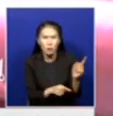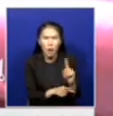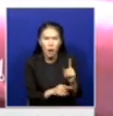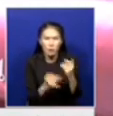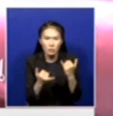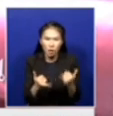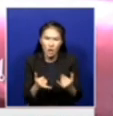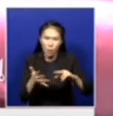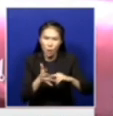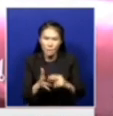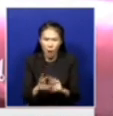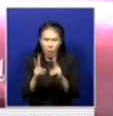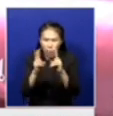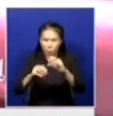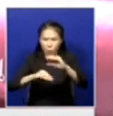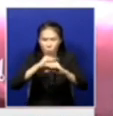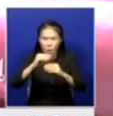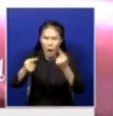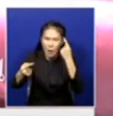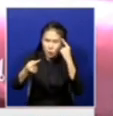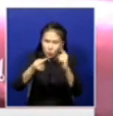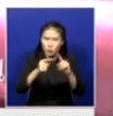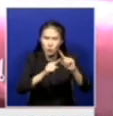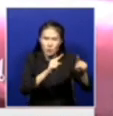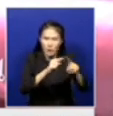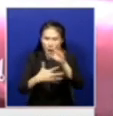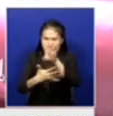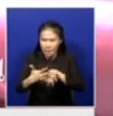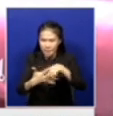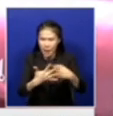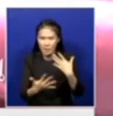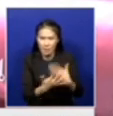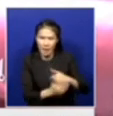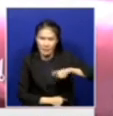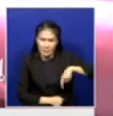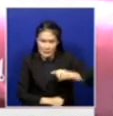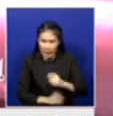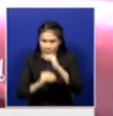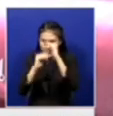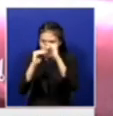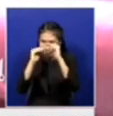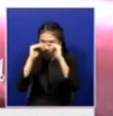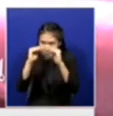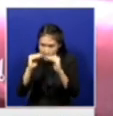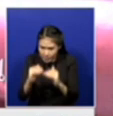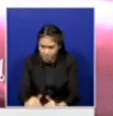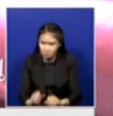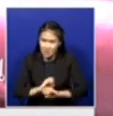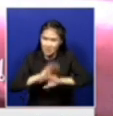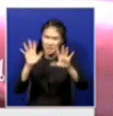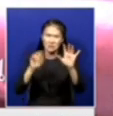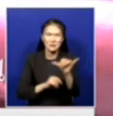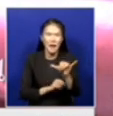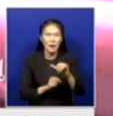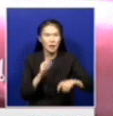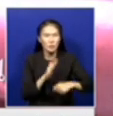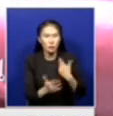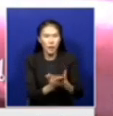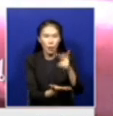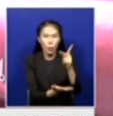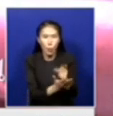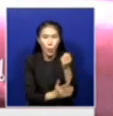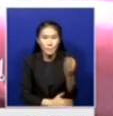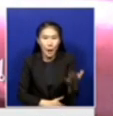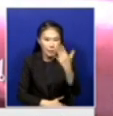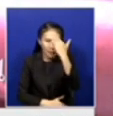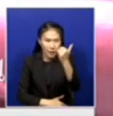รายละเอียดโครงการยังไม่มีแผนการใช้จ่ายงบประมาณที่ชัดเจนและที่สำคัญนะครับท่านยังเปิดกรอบ